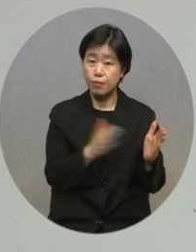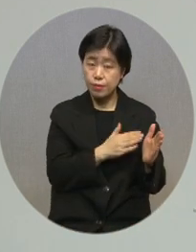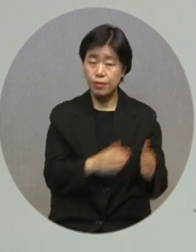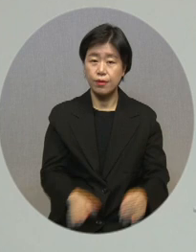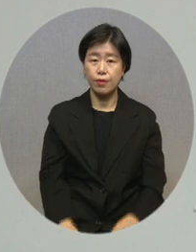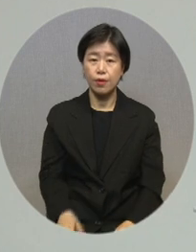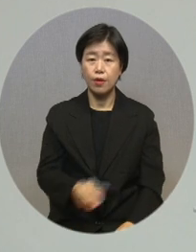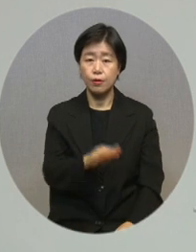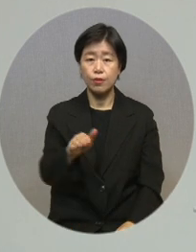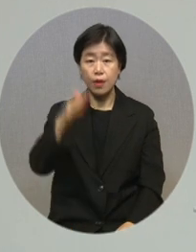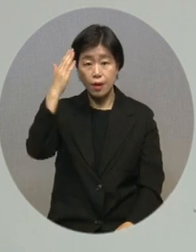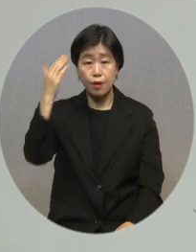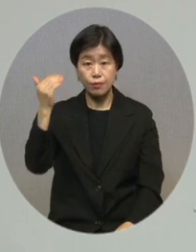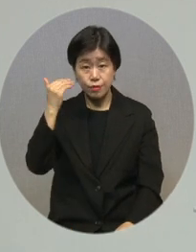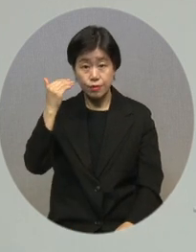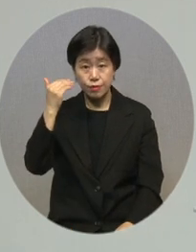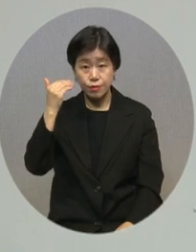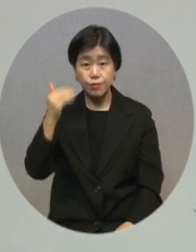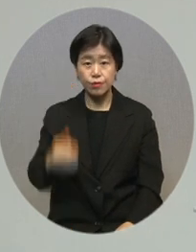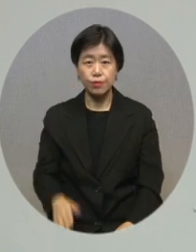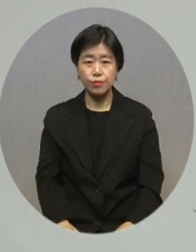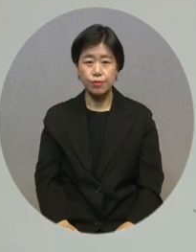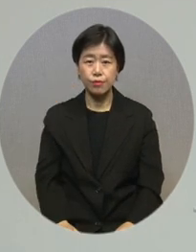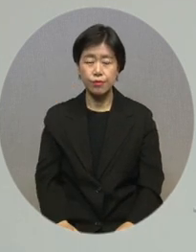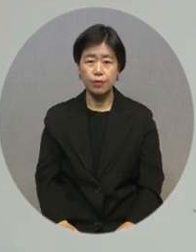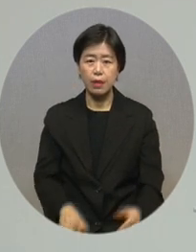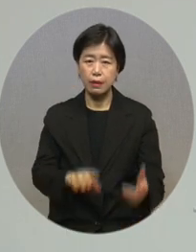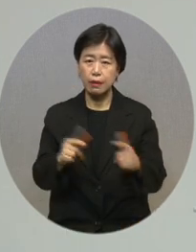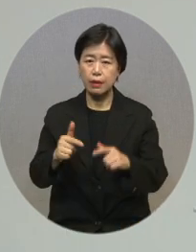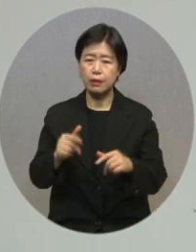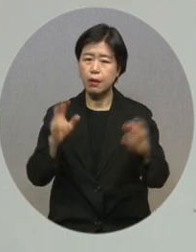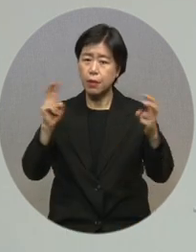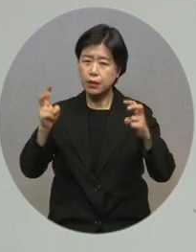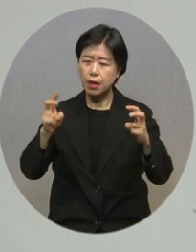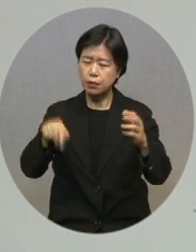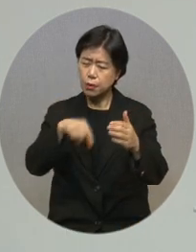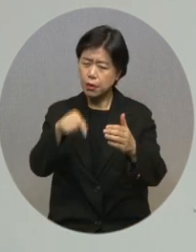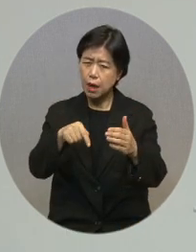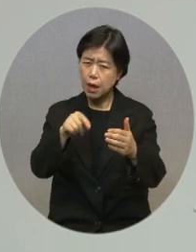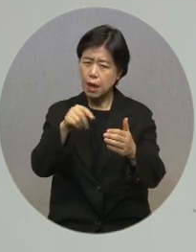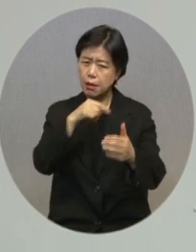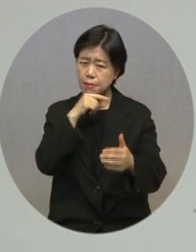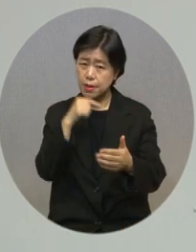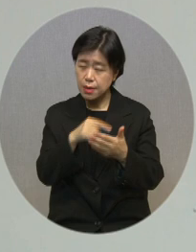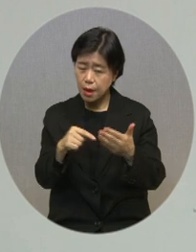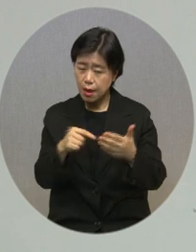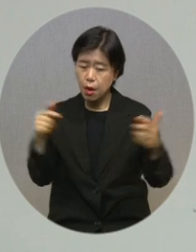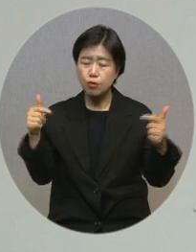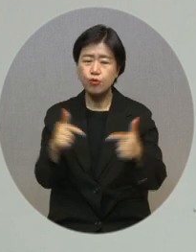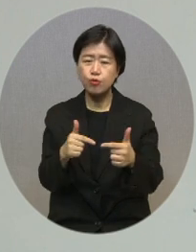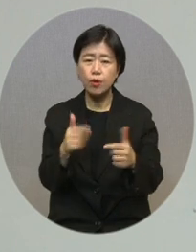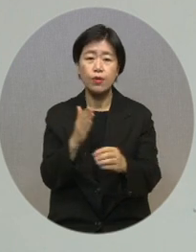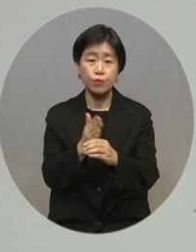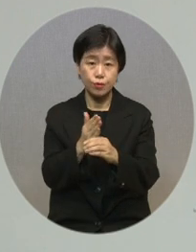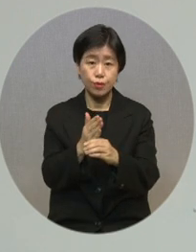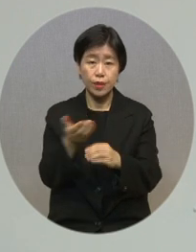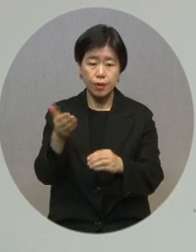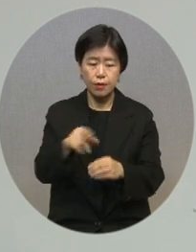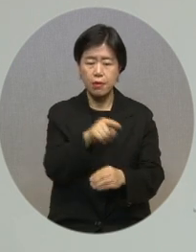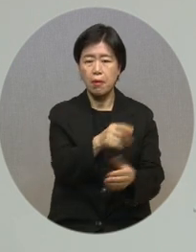네. 우리나라의 그 중대재해는 서서히 그 줄어들고 있습니다. 있었죠. 근데 이제 중대재해처벌법을 통해서